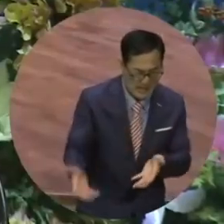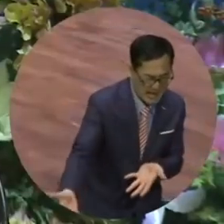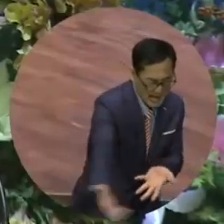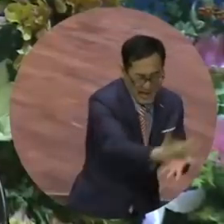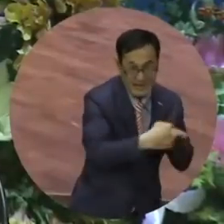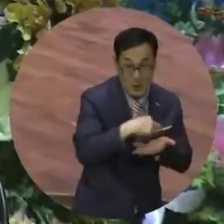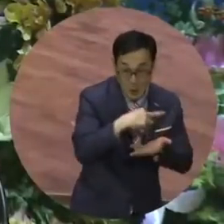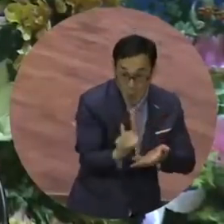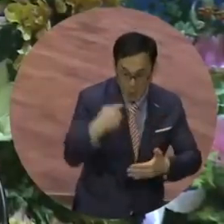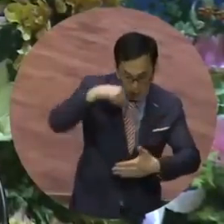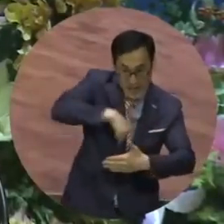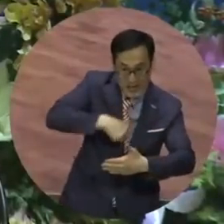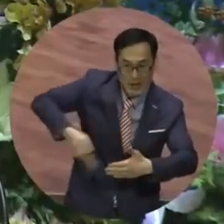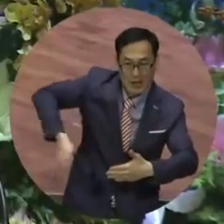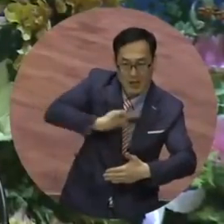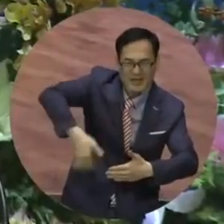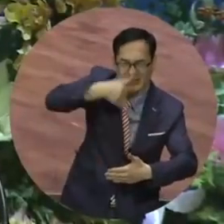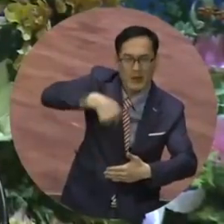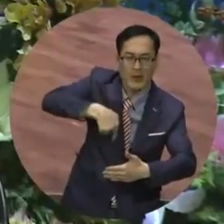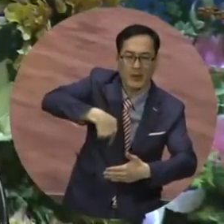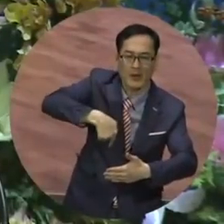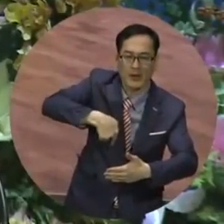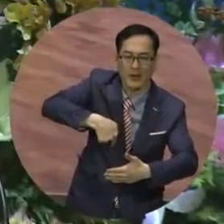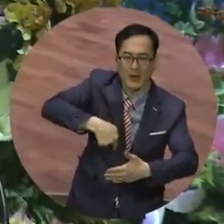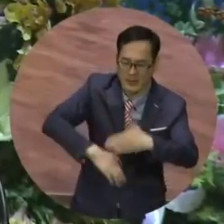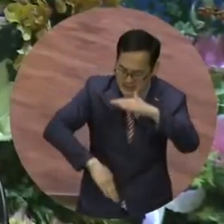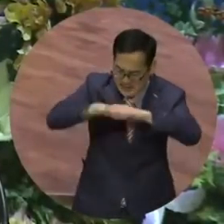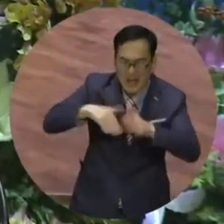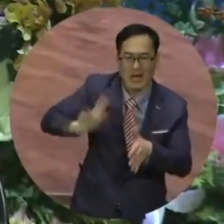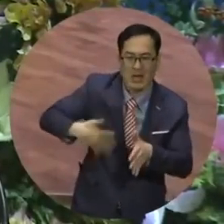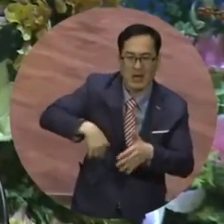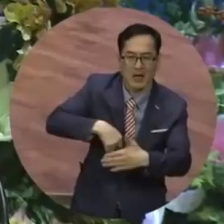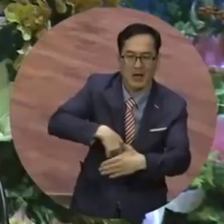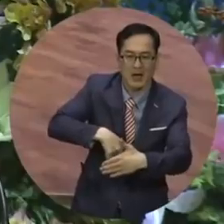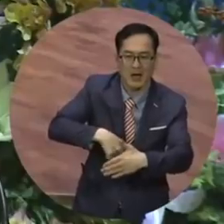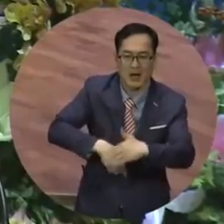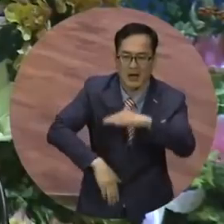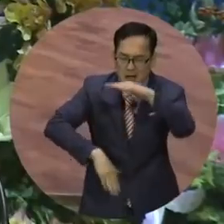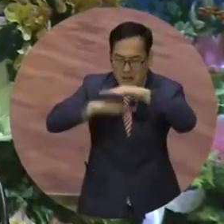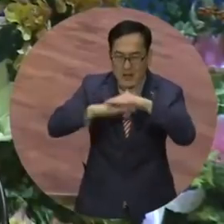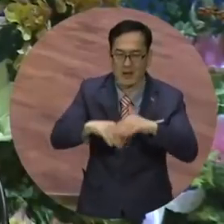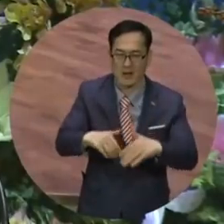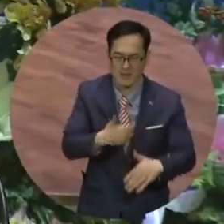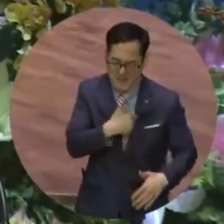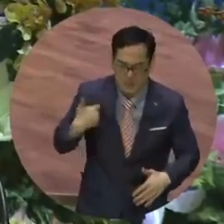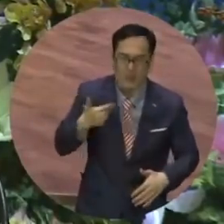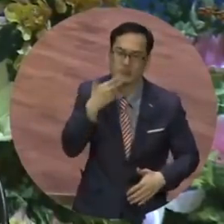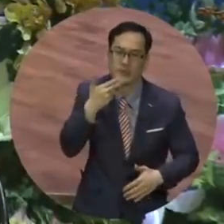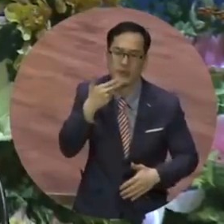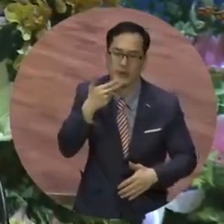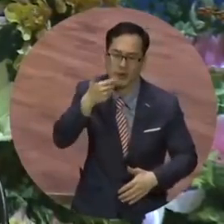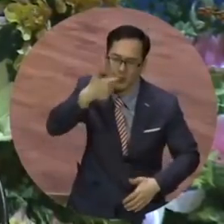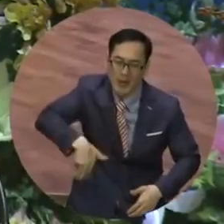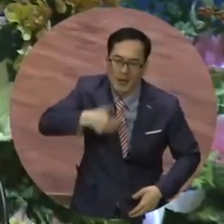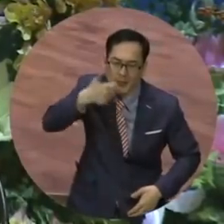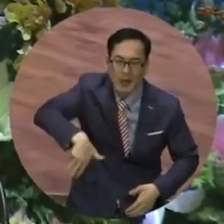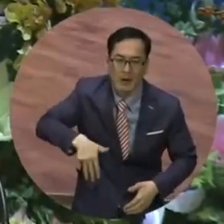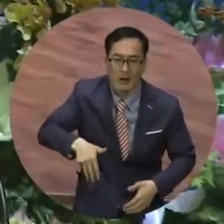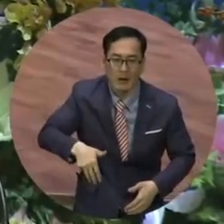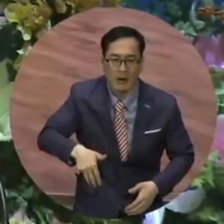뻥 뚫린 내 가슴. 그런 유행가 있죠. 뻥 뚫린 내 가슴. 다 가지는데 뻥